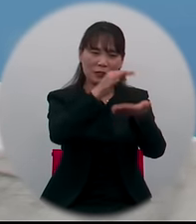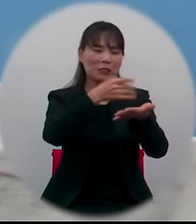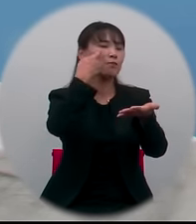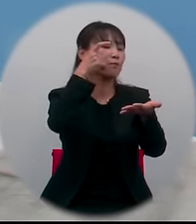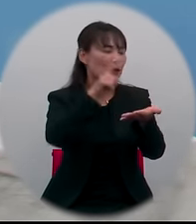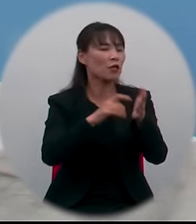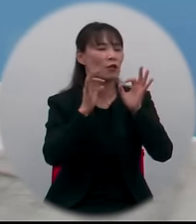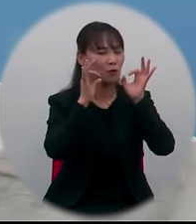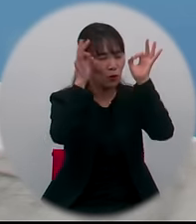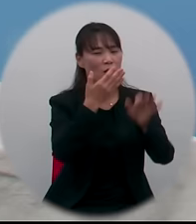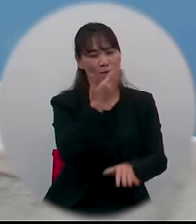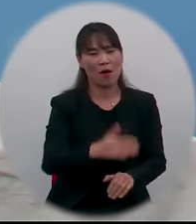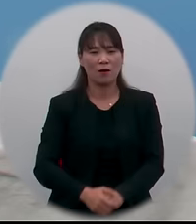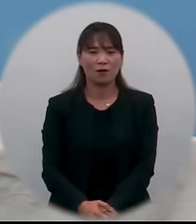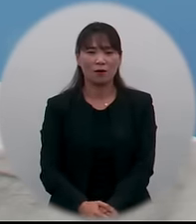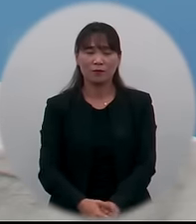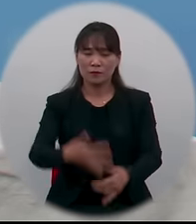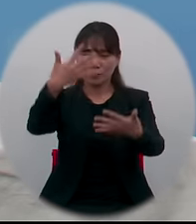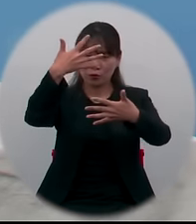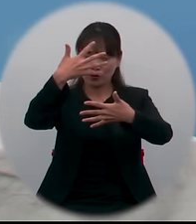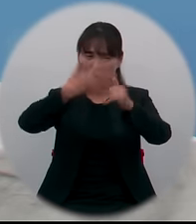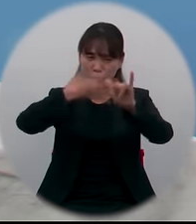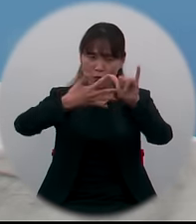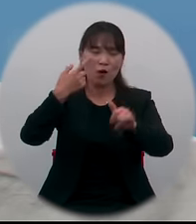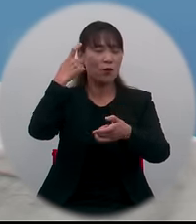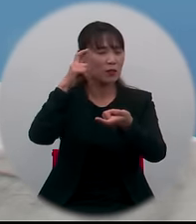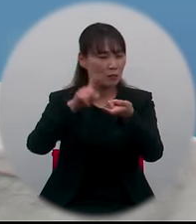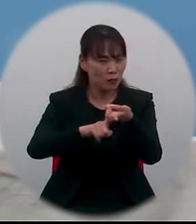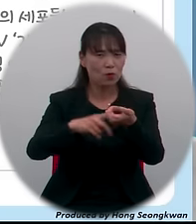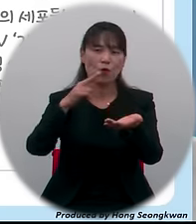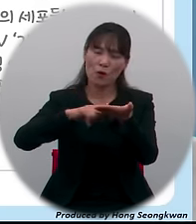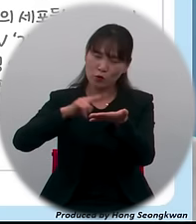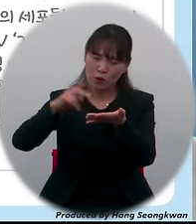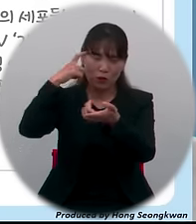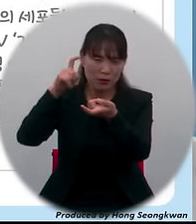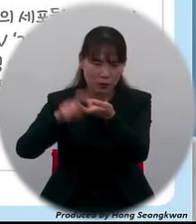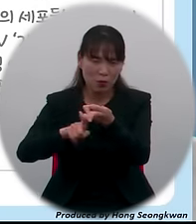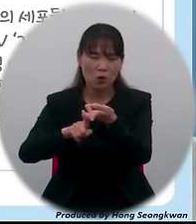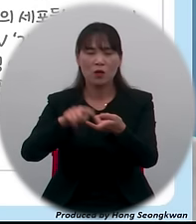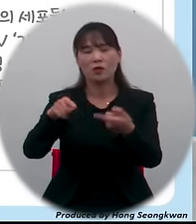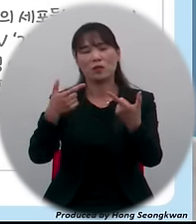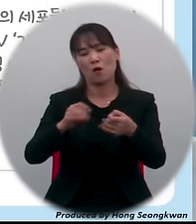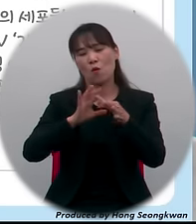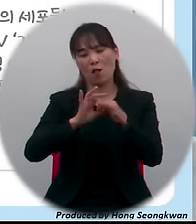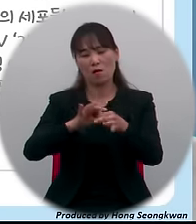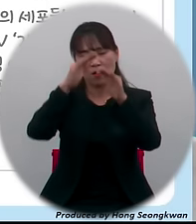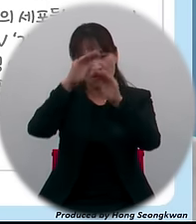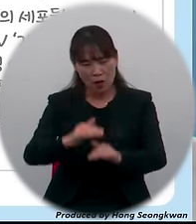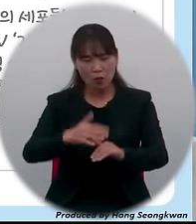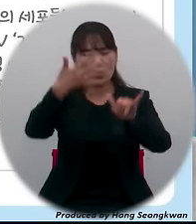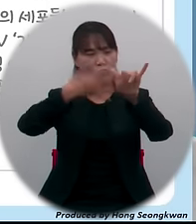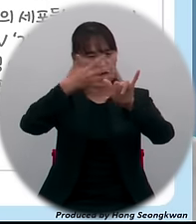안에서 가이 있는 것들을 발견해내는 노력들을 할 수가 있게 되는 겁니다 유튜브에 관심이 있었던 아이들 웹툰에 관심이 있었던